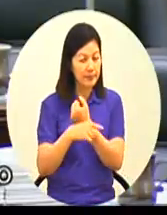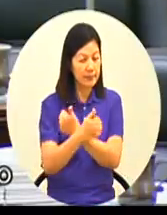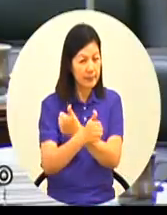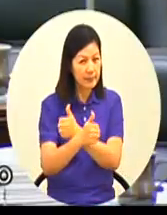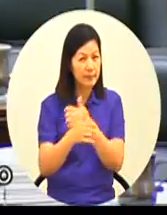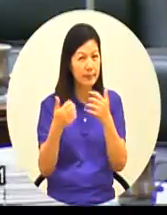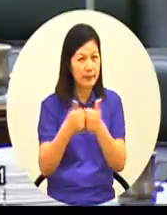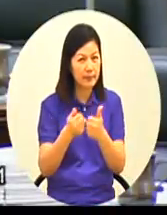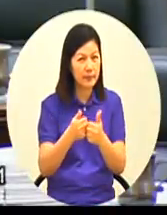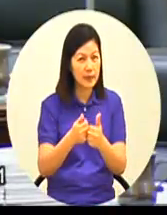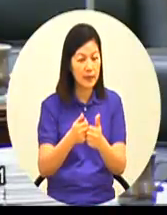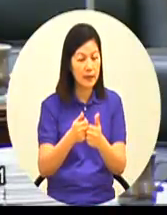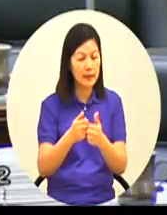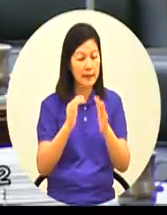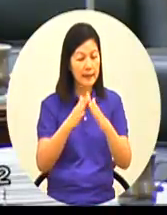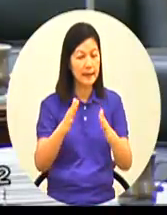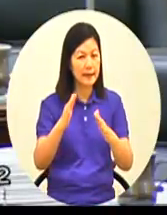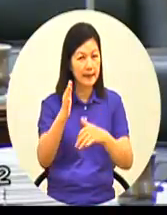脑啊！